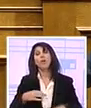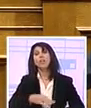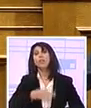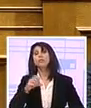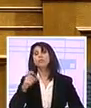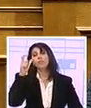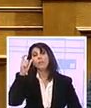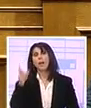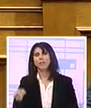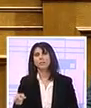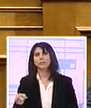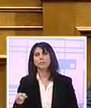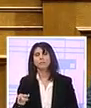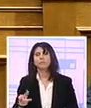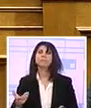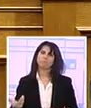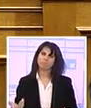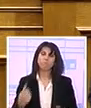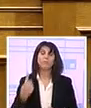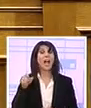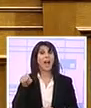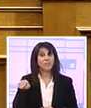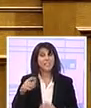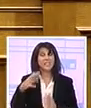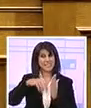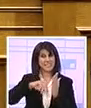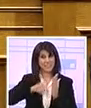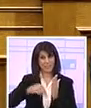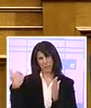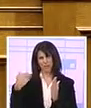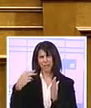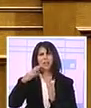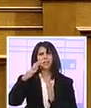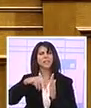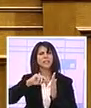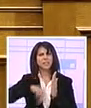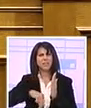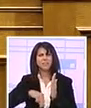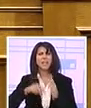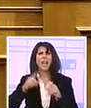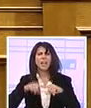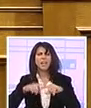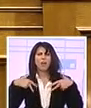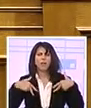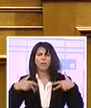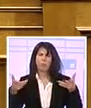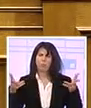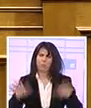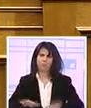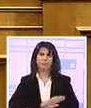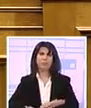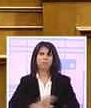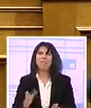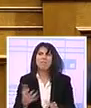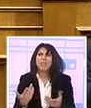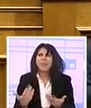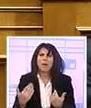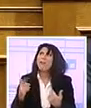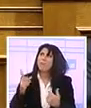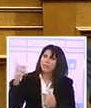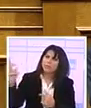Μια σύμβαση βάσει της οποίας στην ουσία καταλύεται η ίδια η υπόσταση της ελληνικής πολιτείας. Τώρα όμως που βλέπετε